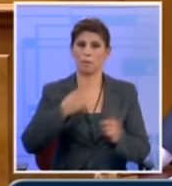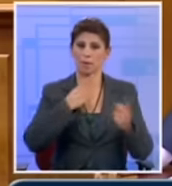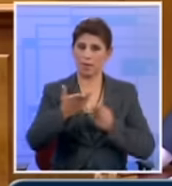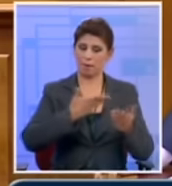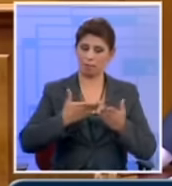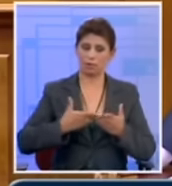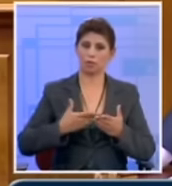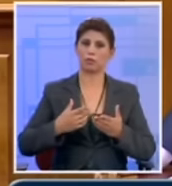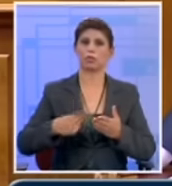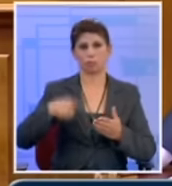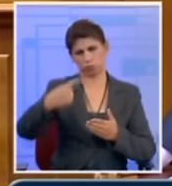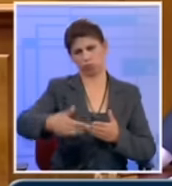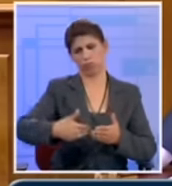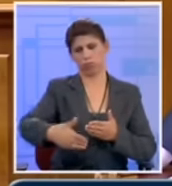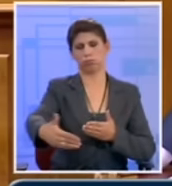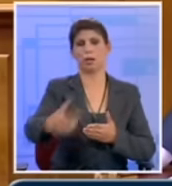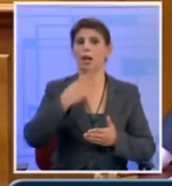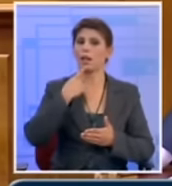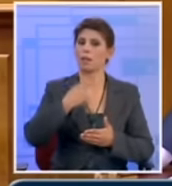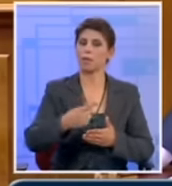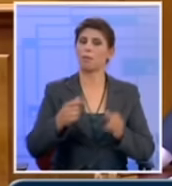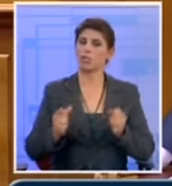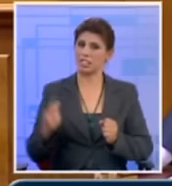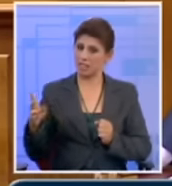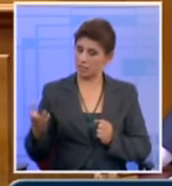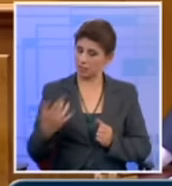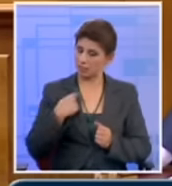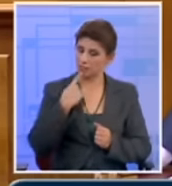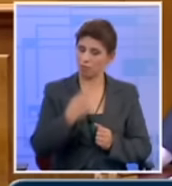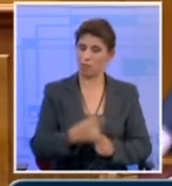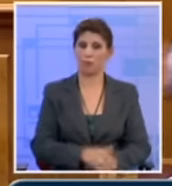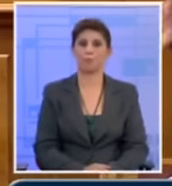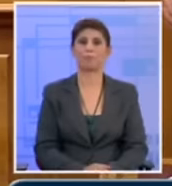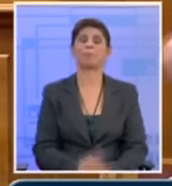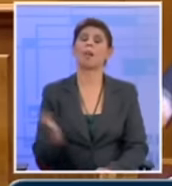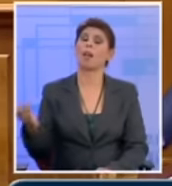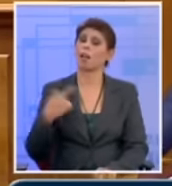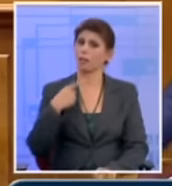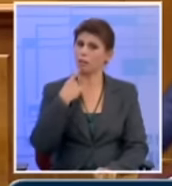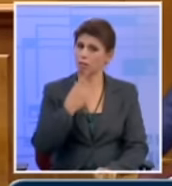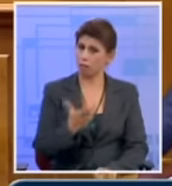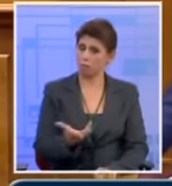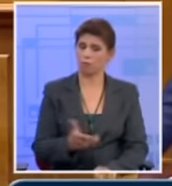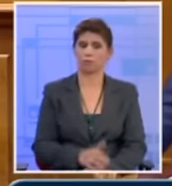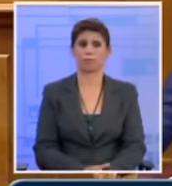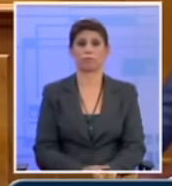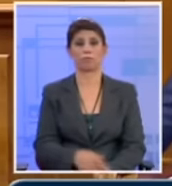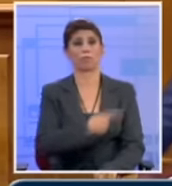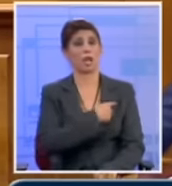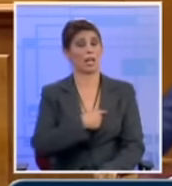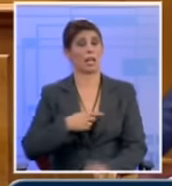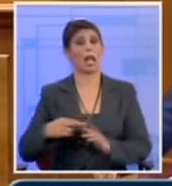γύρο θα αναφερθώ στις τάσεις σας και θα πω, αφού ο αρχηγός